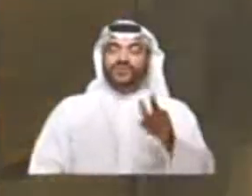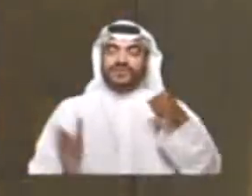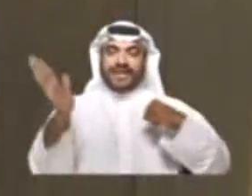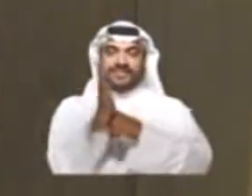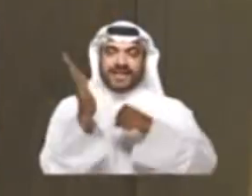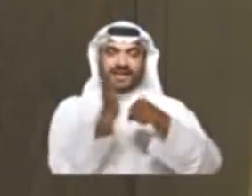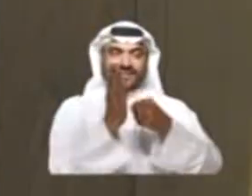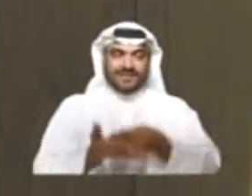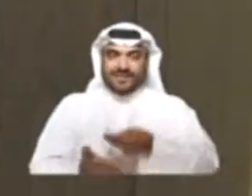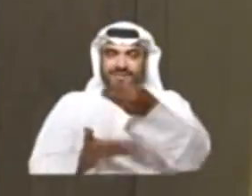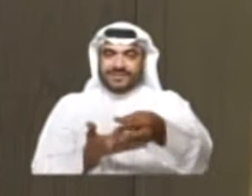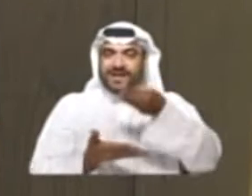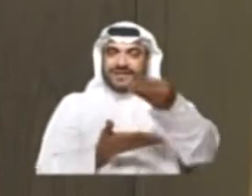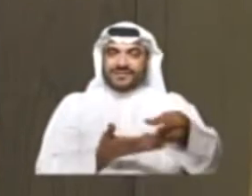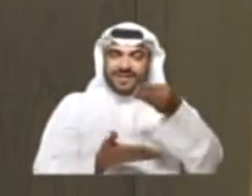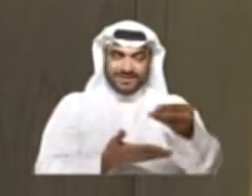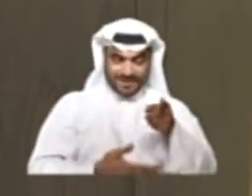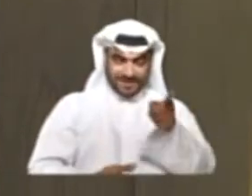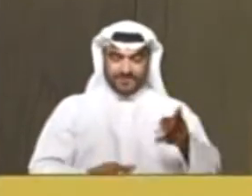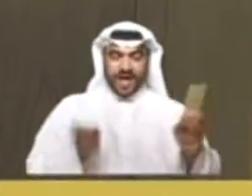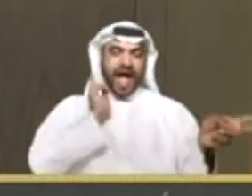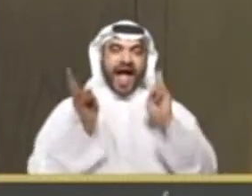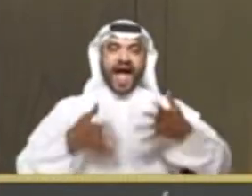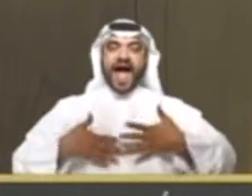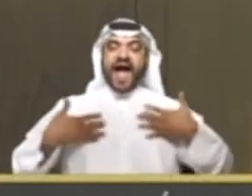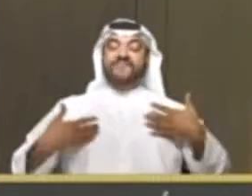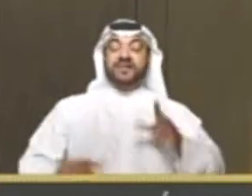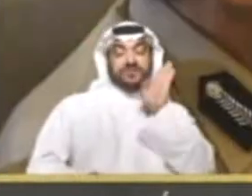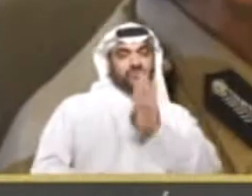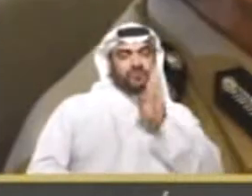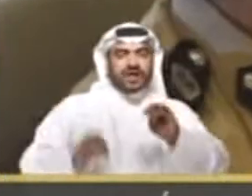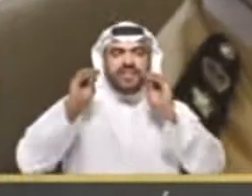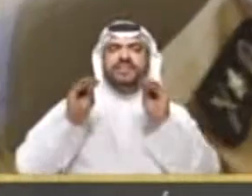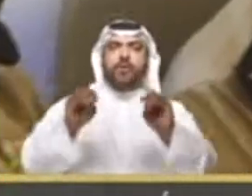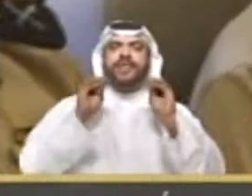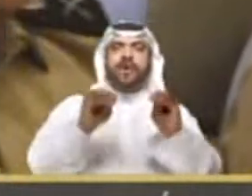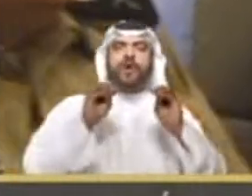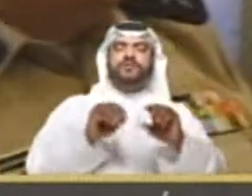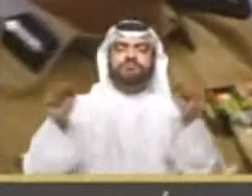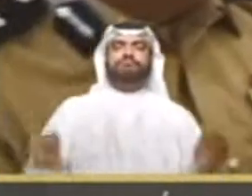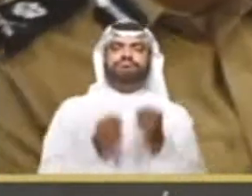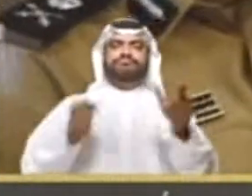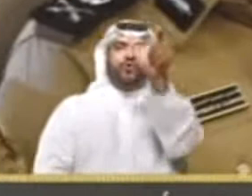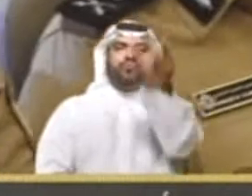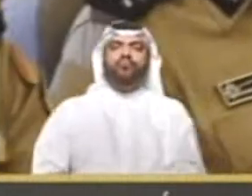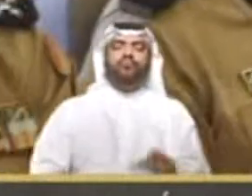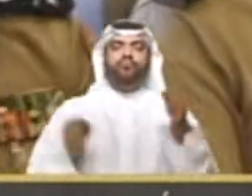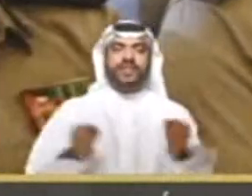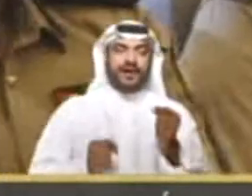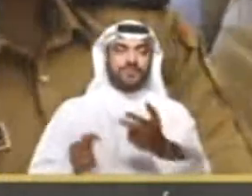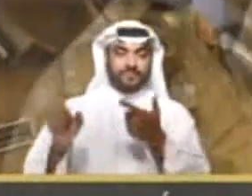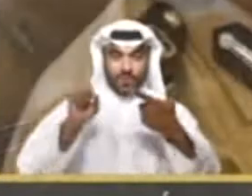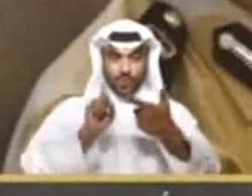وزارة الداخلية الفريق محمود محمد الدوسري حفل تخريج دورة إعداد المدربين في قطاع أمن المنافذ بحضور وكيل